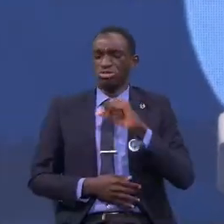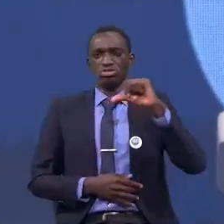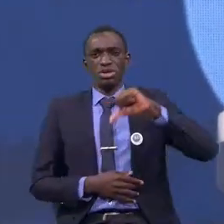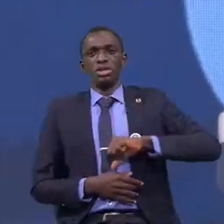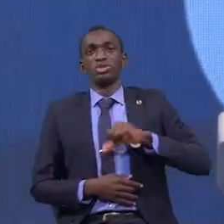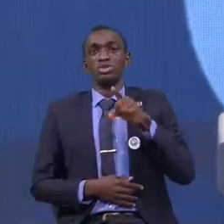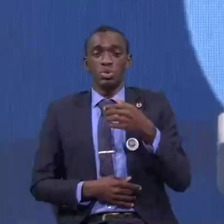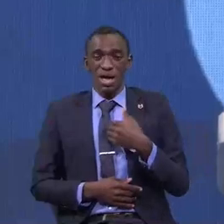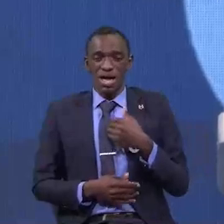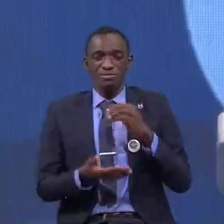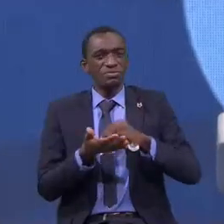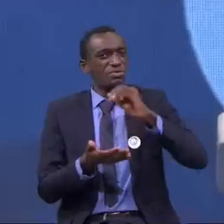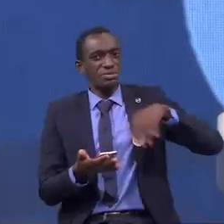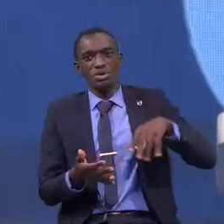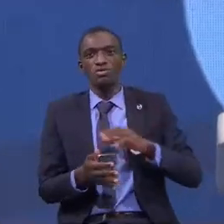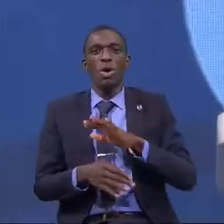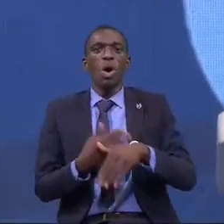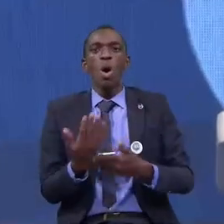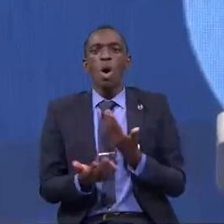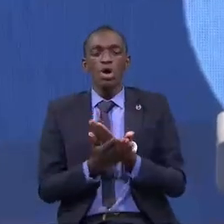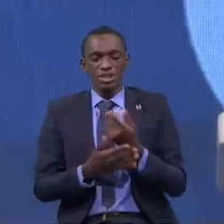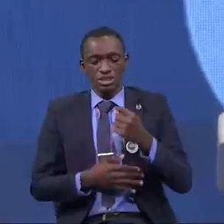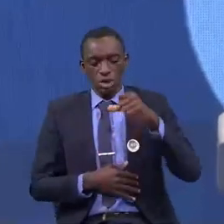Toute culpabilité que tu as sera ôtée.